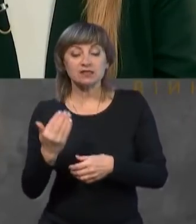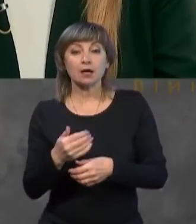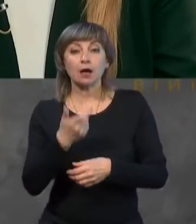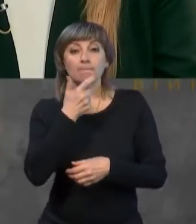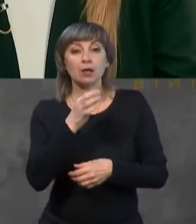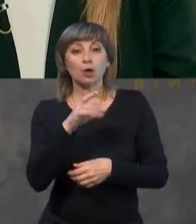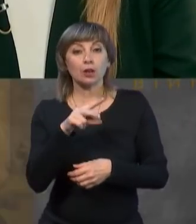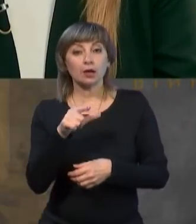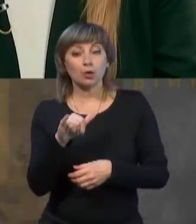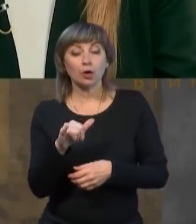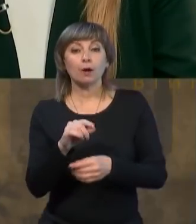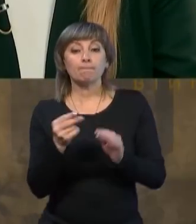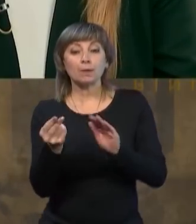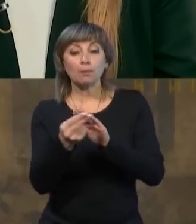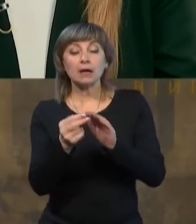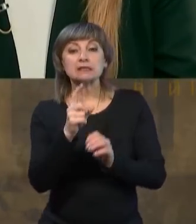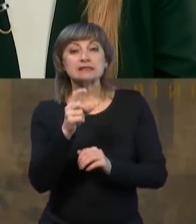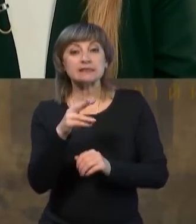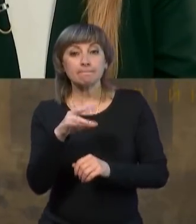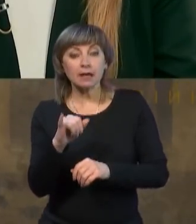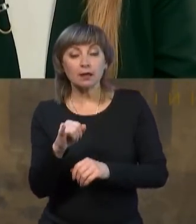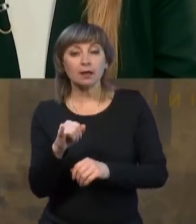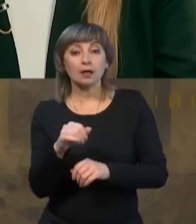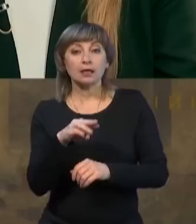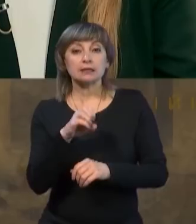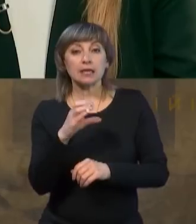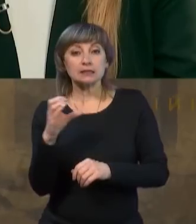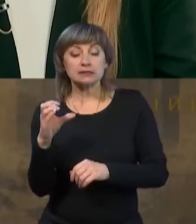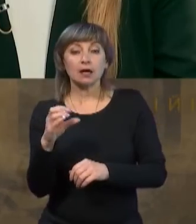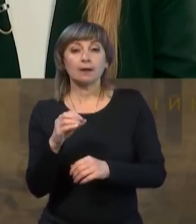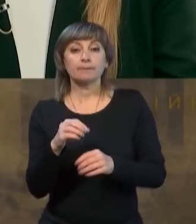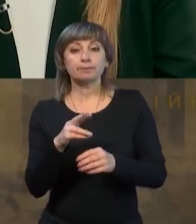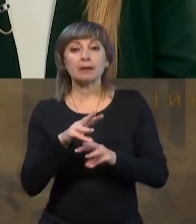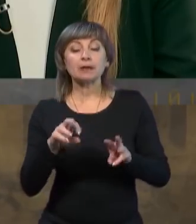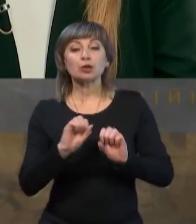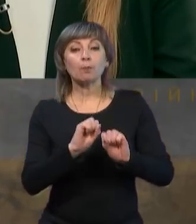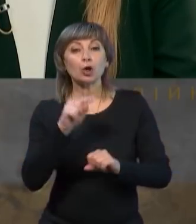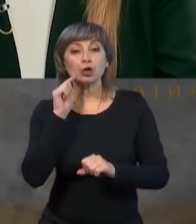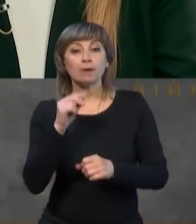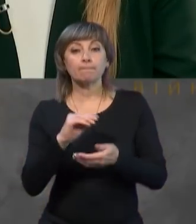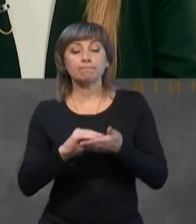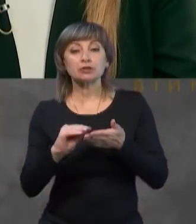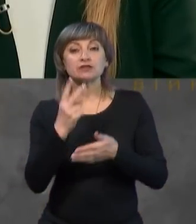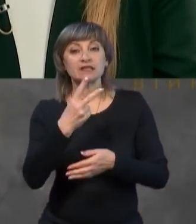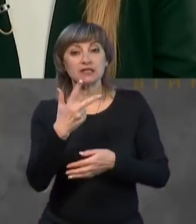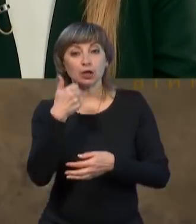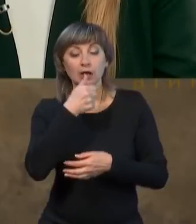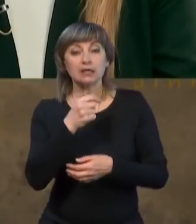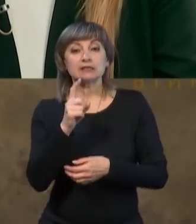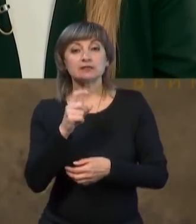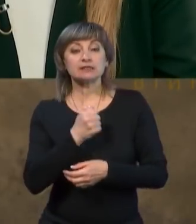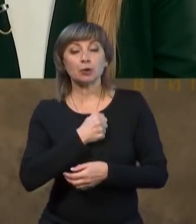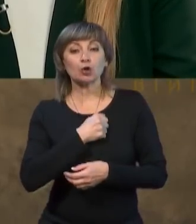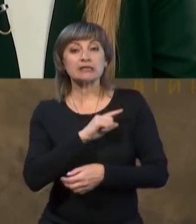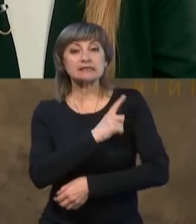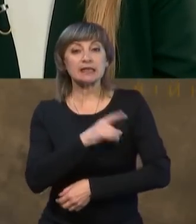Олегу, якраз от в пропагандистській ЗМІ в ТАСі з посиланням на Міноборони Росії пишуть, що в 2023 році в Збройних силах РФ